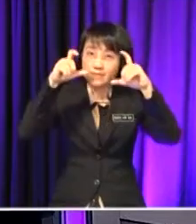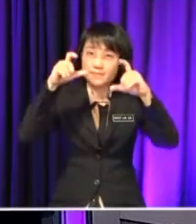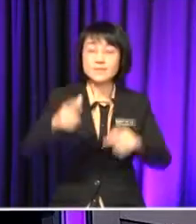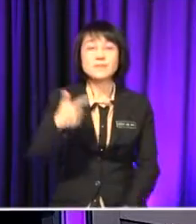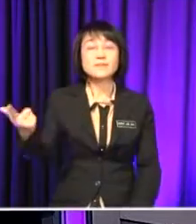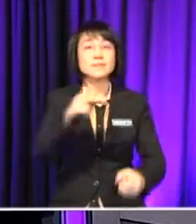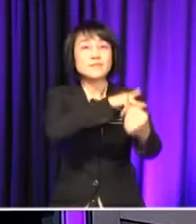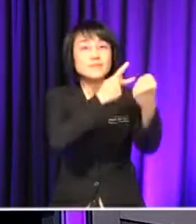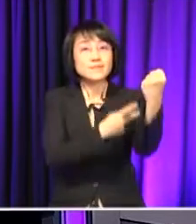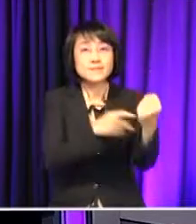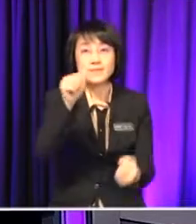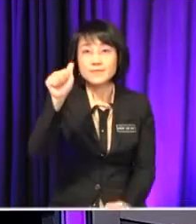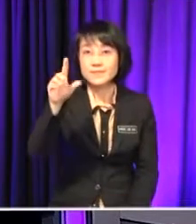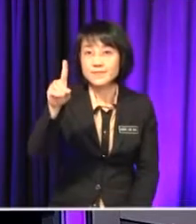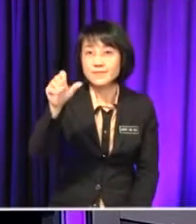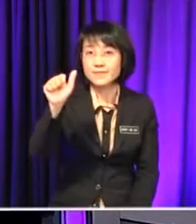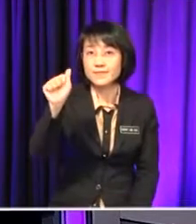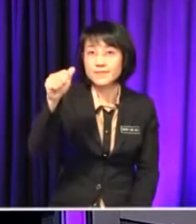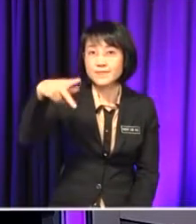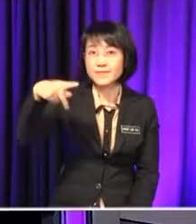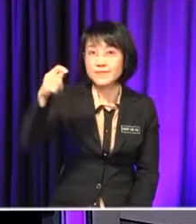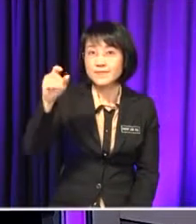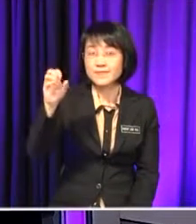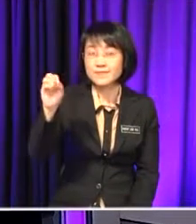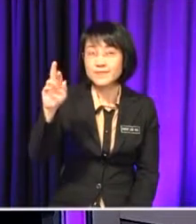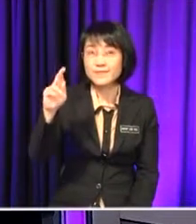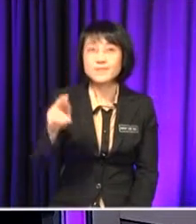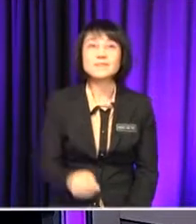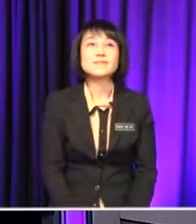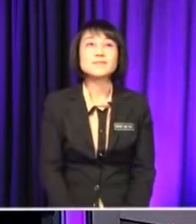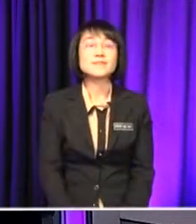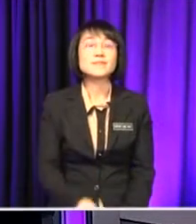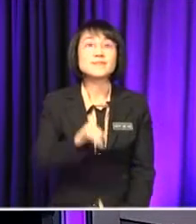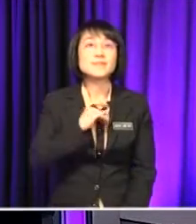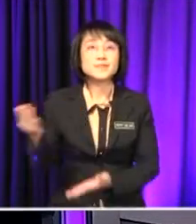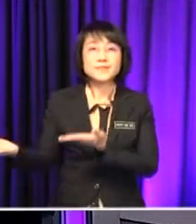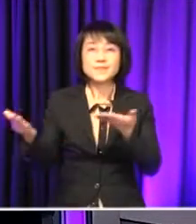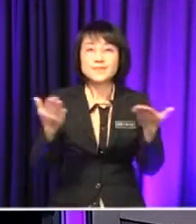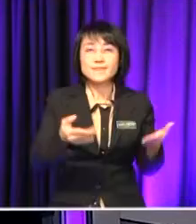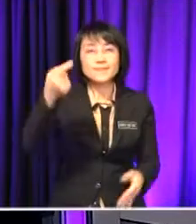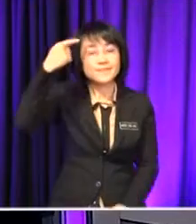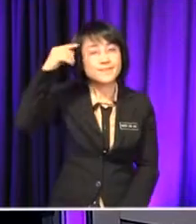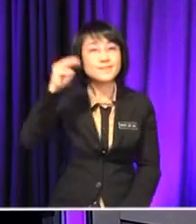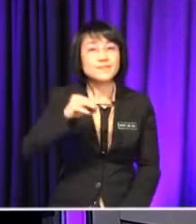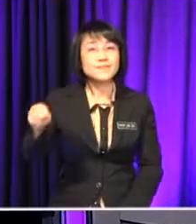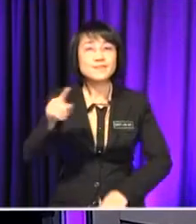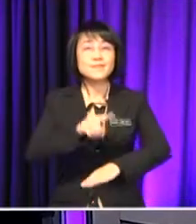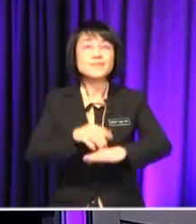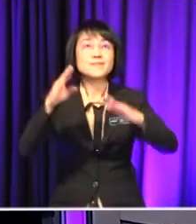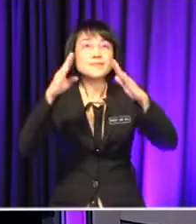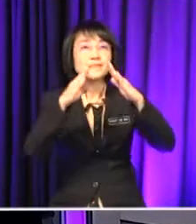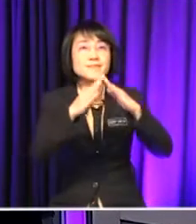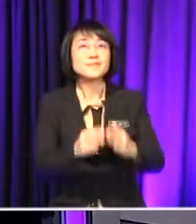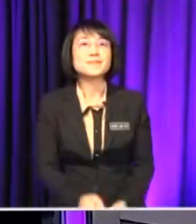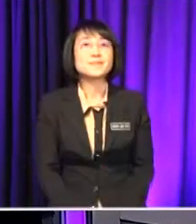dan sebagainya. Jadi saya bawakan khas. Saya bawakan khas untuk murid-murid berada di rumah dan juga sesiapa saja yang